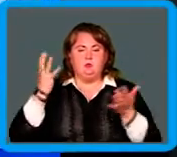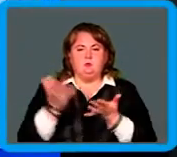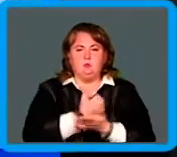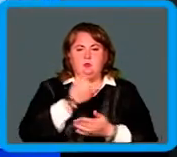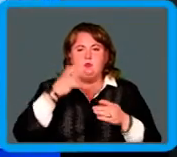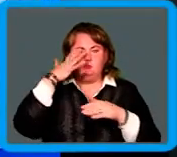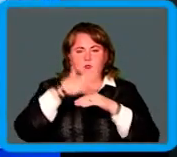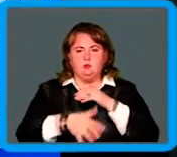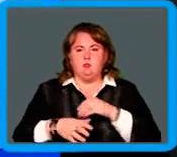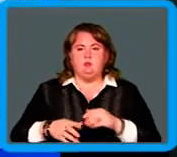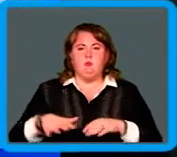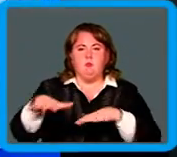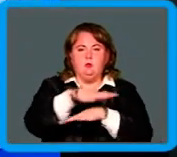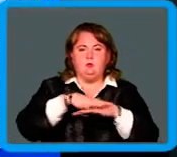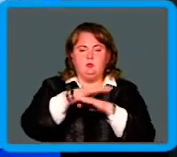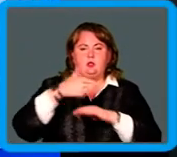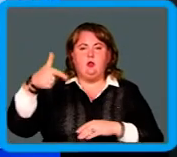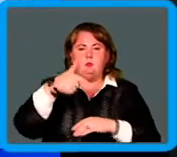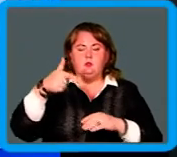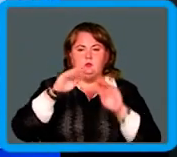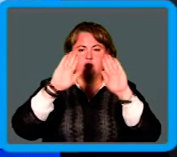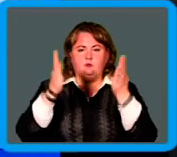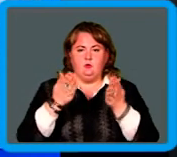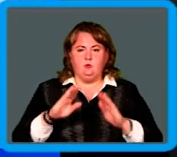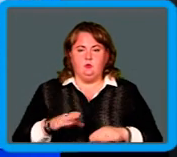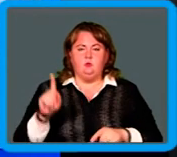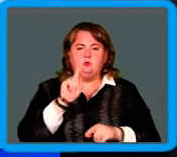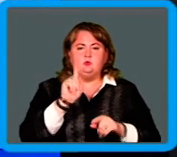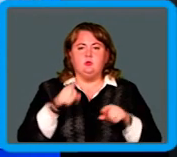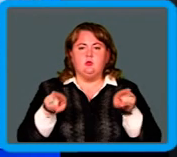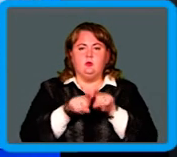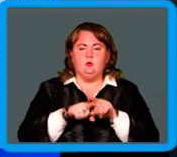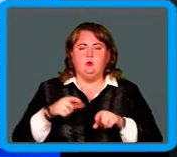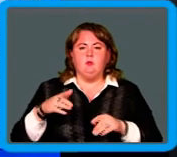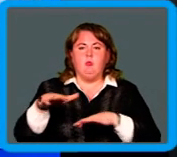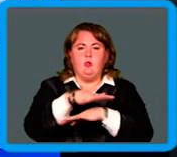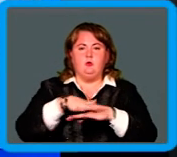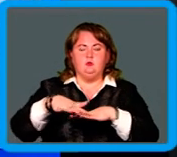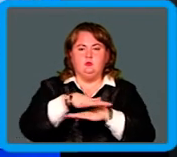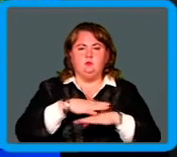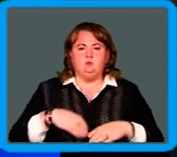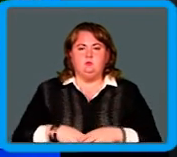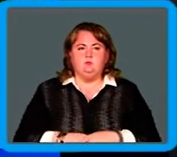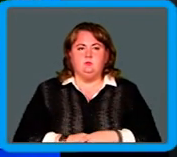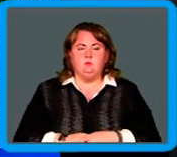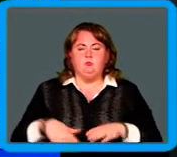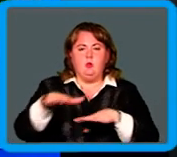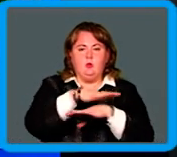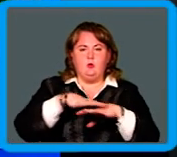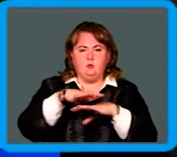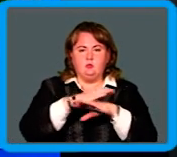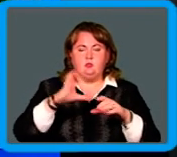площади геометрических фигур а что же такое площадь дорогие мои площадь в словаре